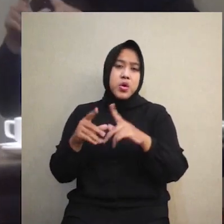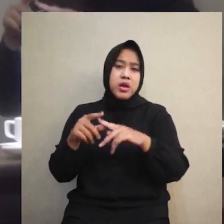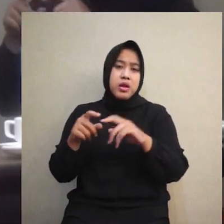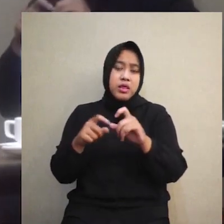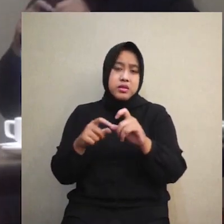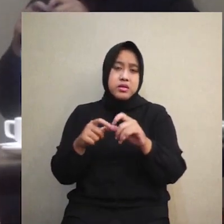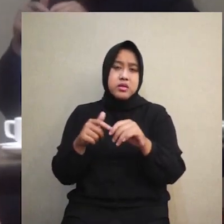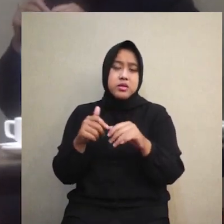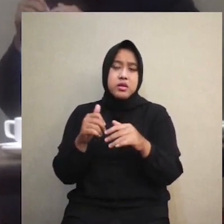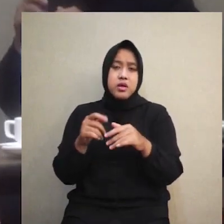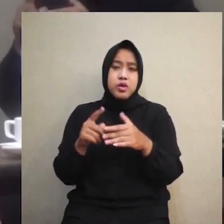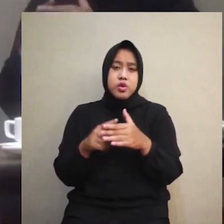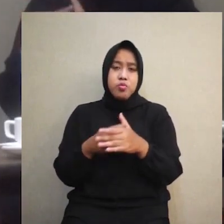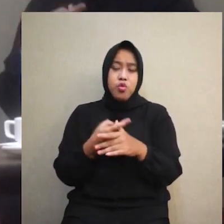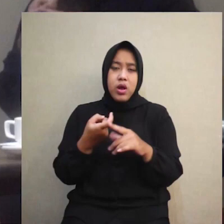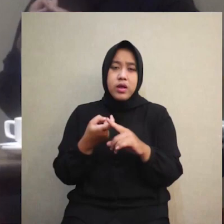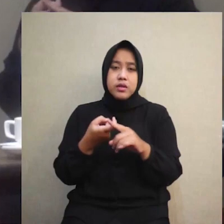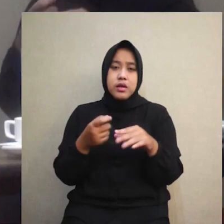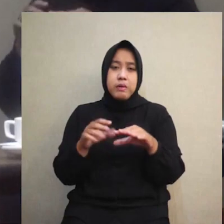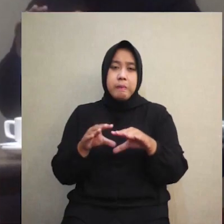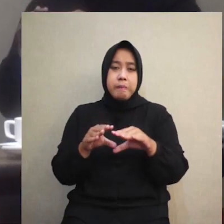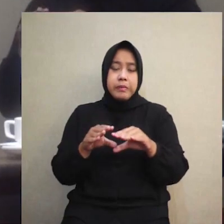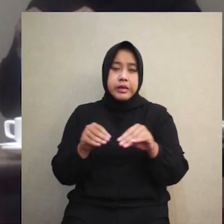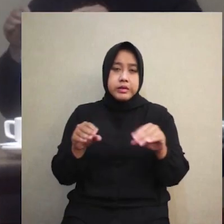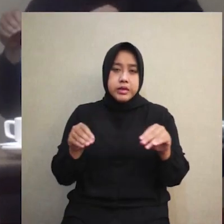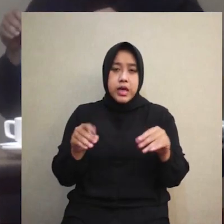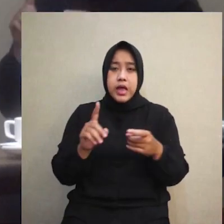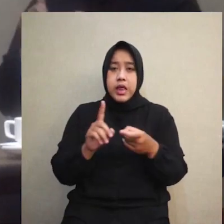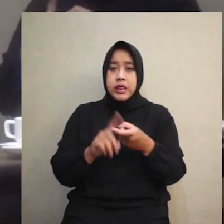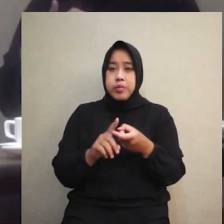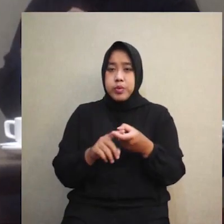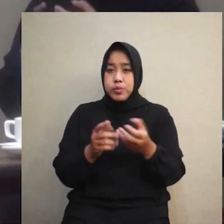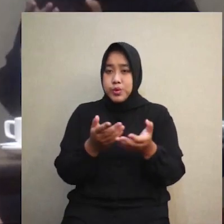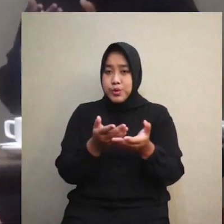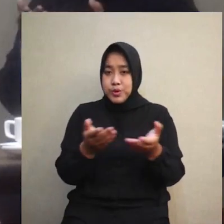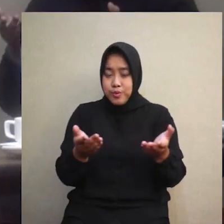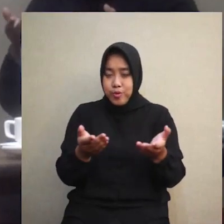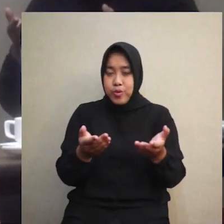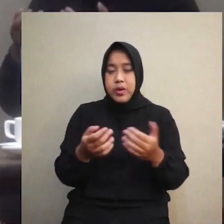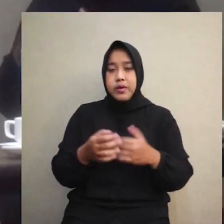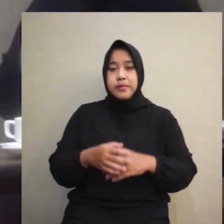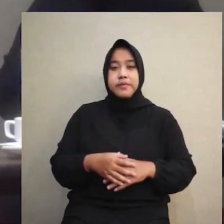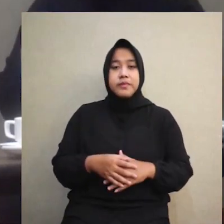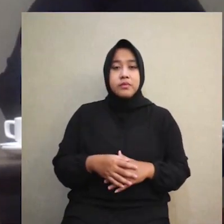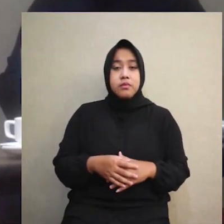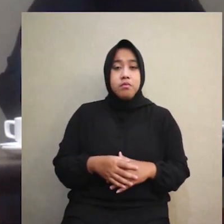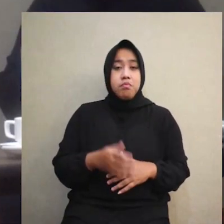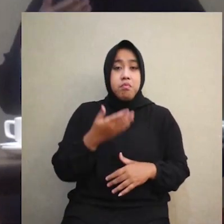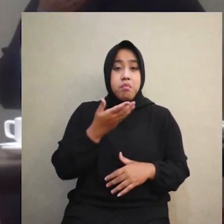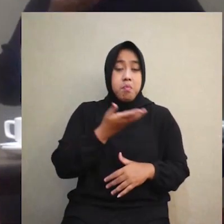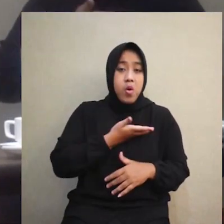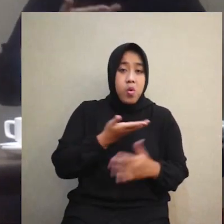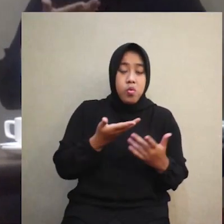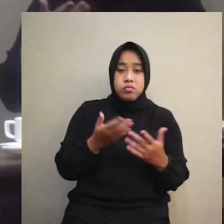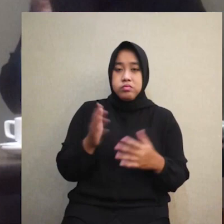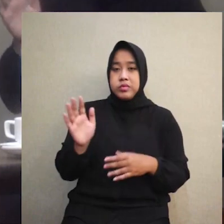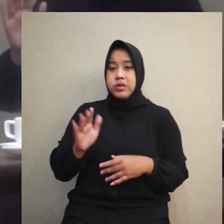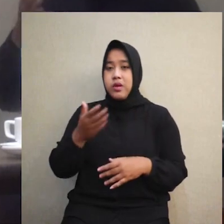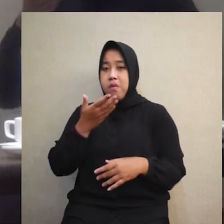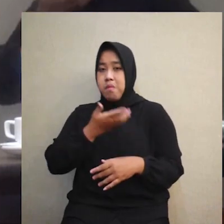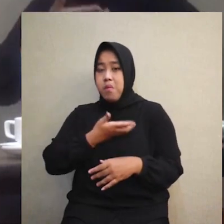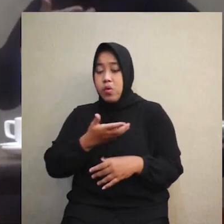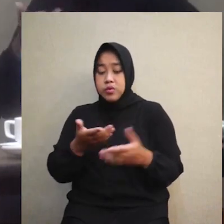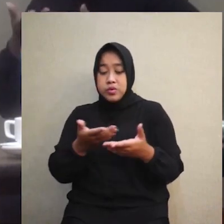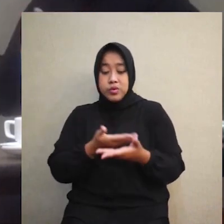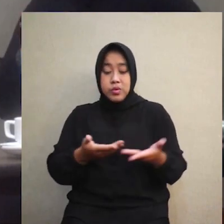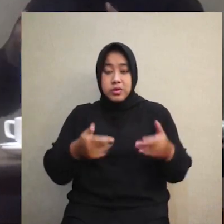itu dimulai dari kerja kawan-kawan semua gitu sehingga memang mau tidak mau ya dalam situasi hari